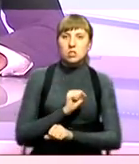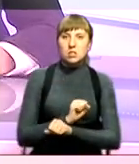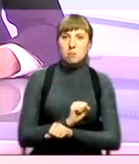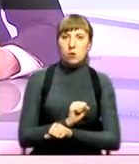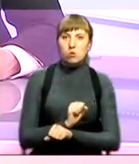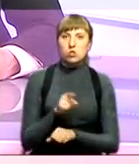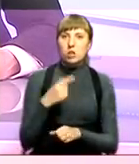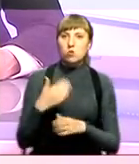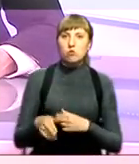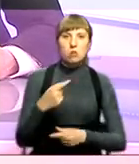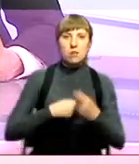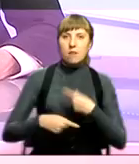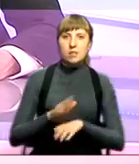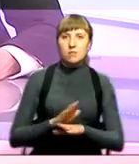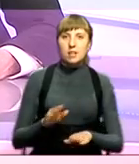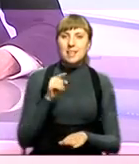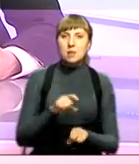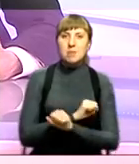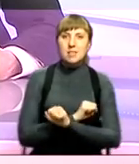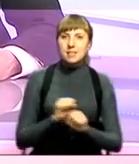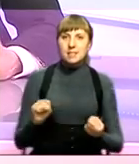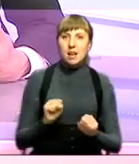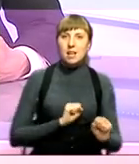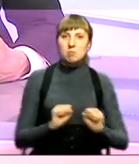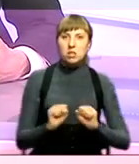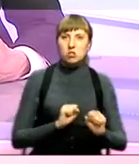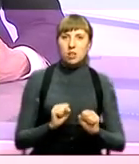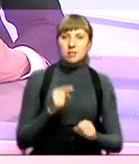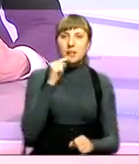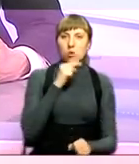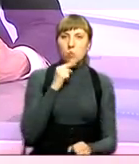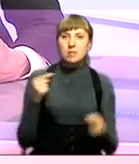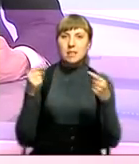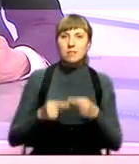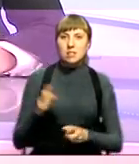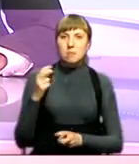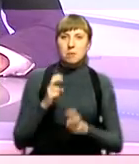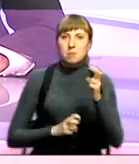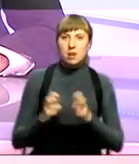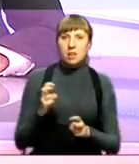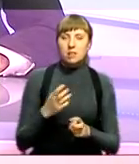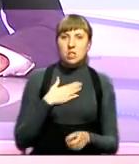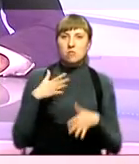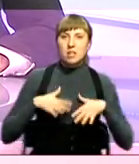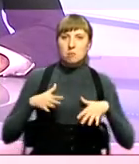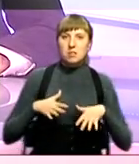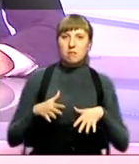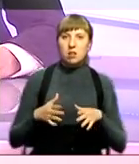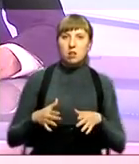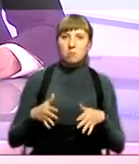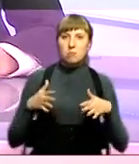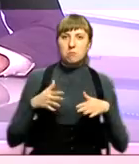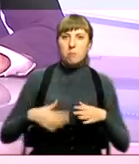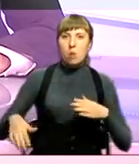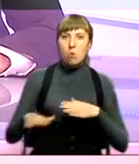уже невозвратны, и ими нельзя распоряжаться экономике и, соответственно, предприятиям нашего Крымского полуострова.